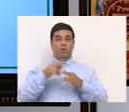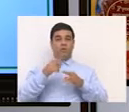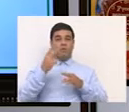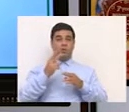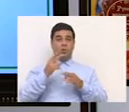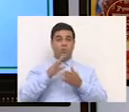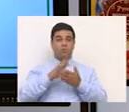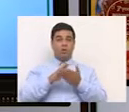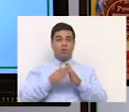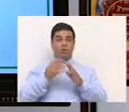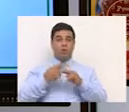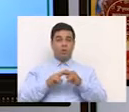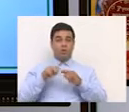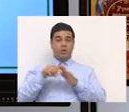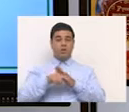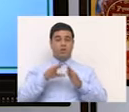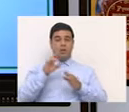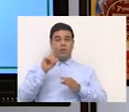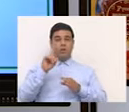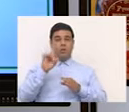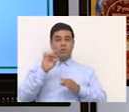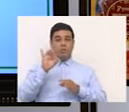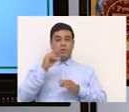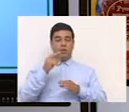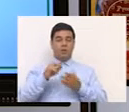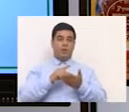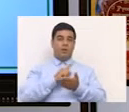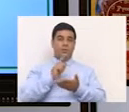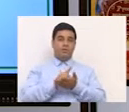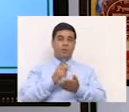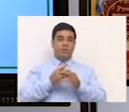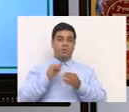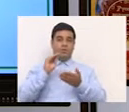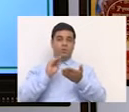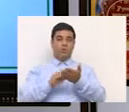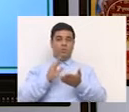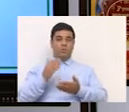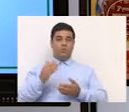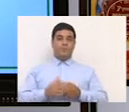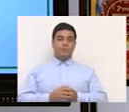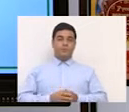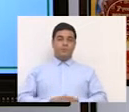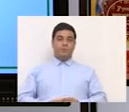предложение, поэтому запятая обязательно будет стоять в предложении.